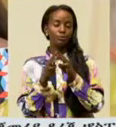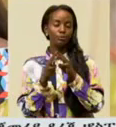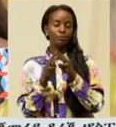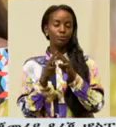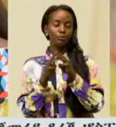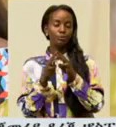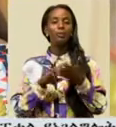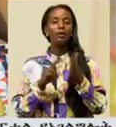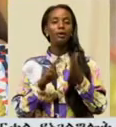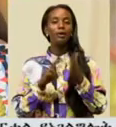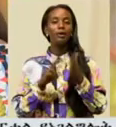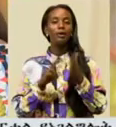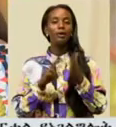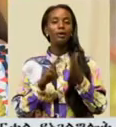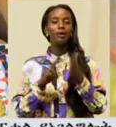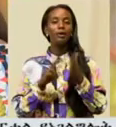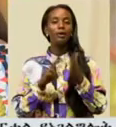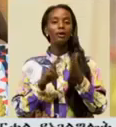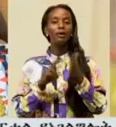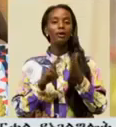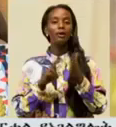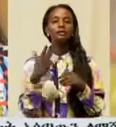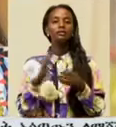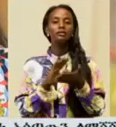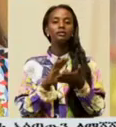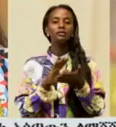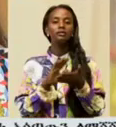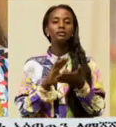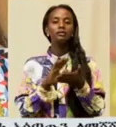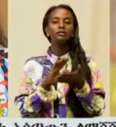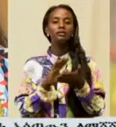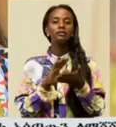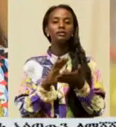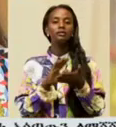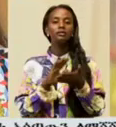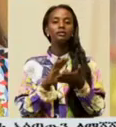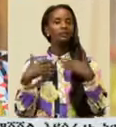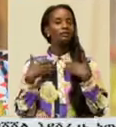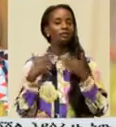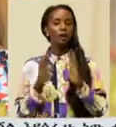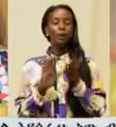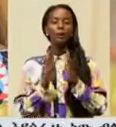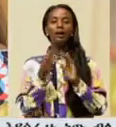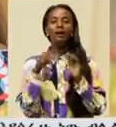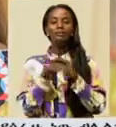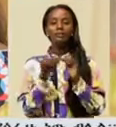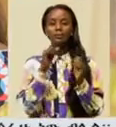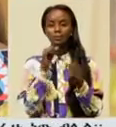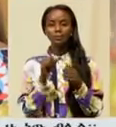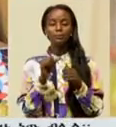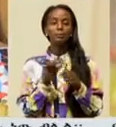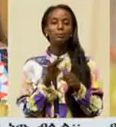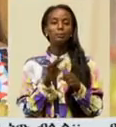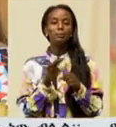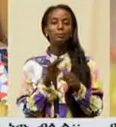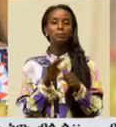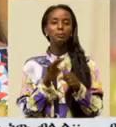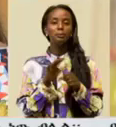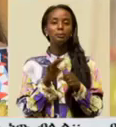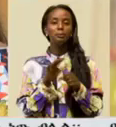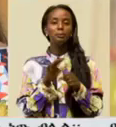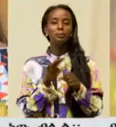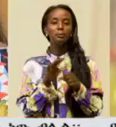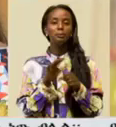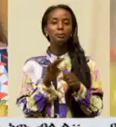ነው። እና ያ ነገር ስለሚሆን ስትገባ ስብሰባ ቦታ ላይ ደስተኛ ሆነ አትገባ። በቃ በጣም ደብሮም ለምን